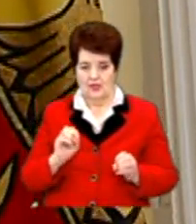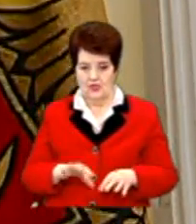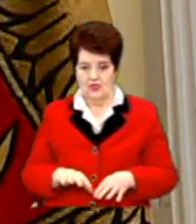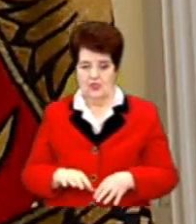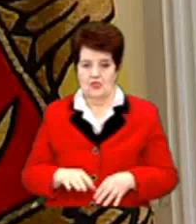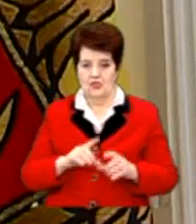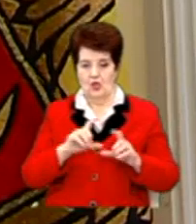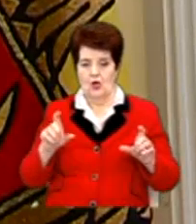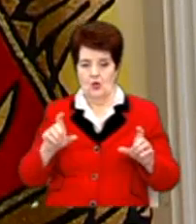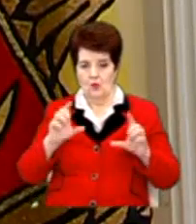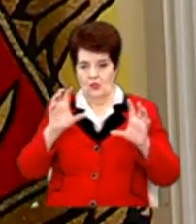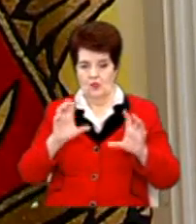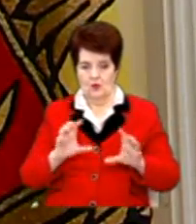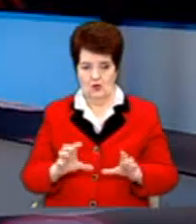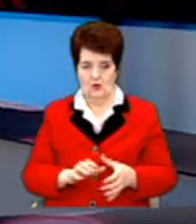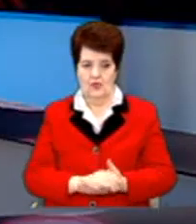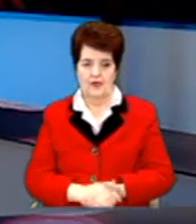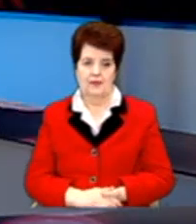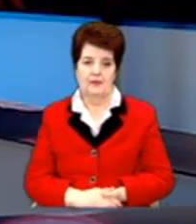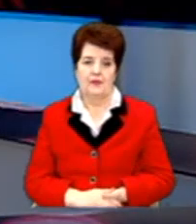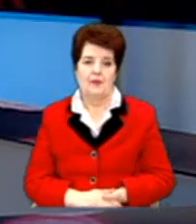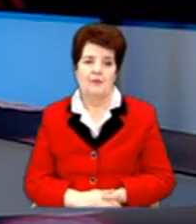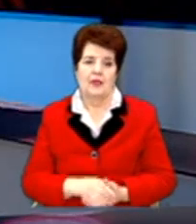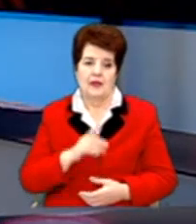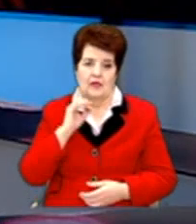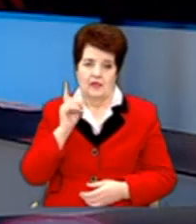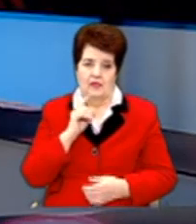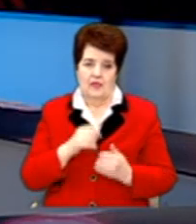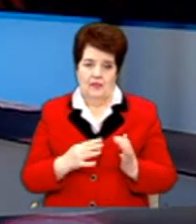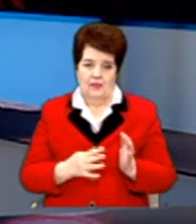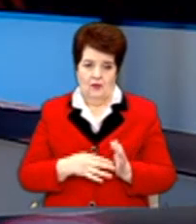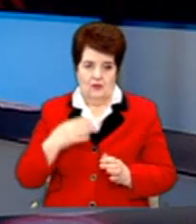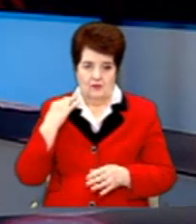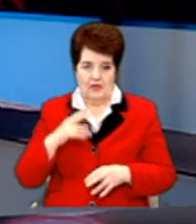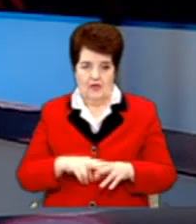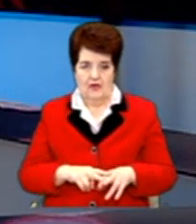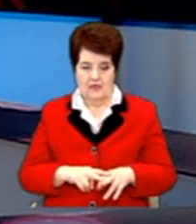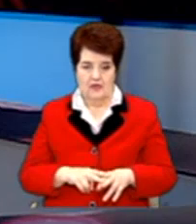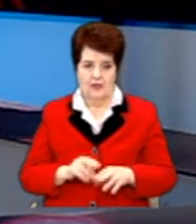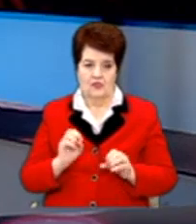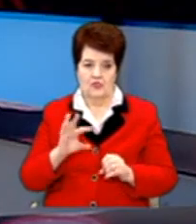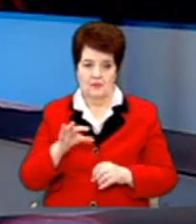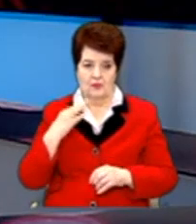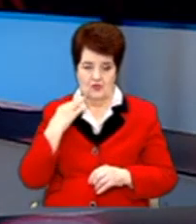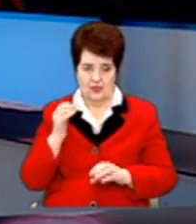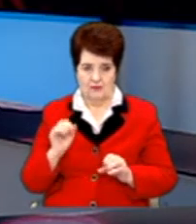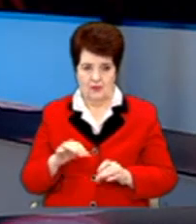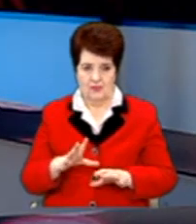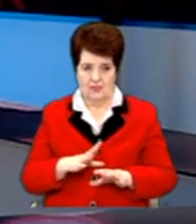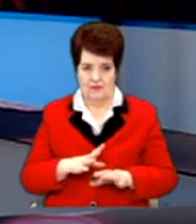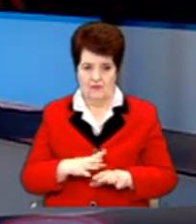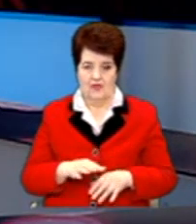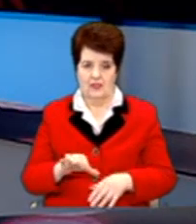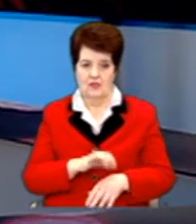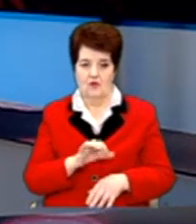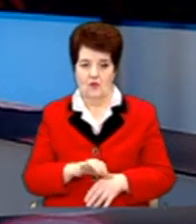Curții Constituționale. Un tânăr de 19 ani din Chișinău riscă până la 15 ani de pușcărie pentru trafic